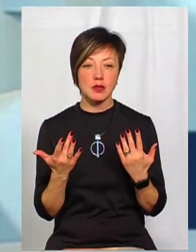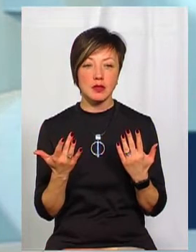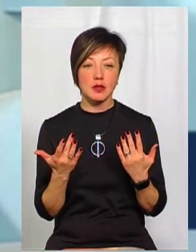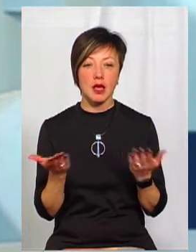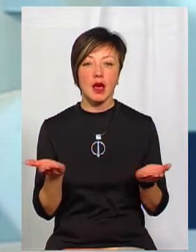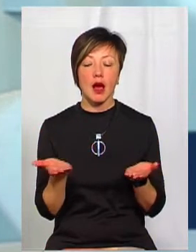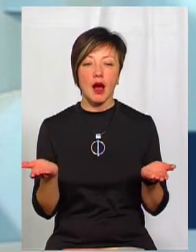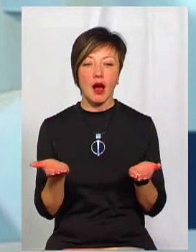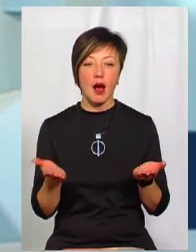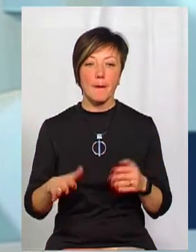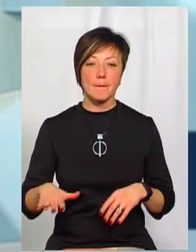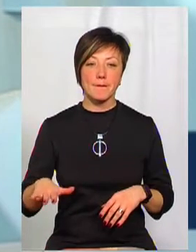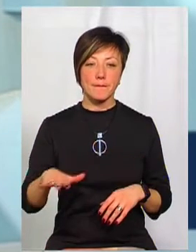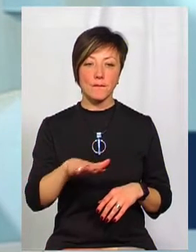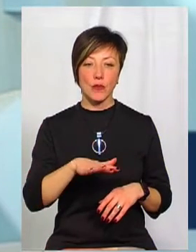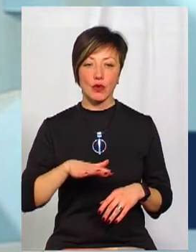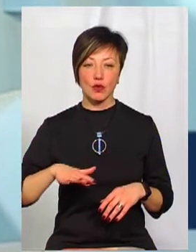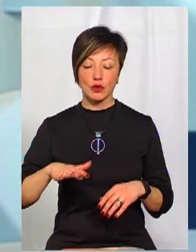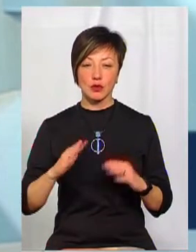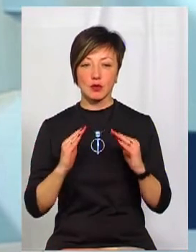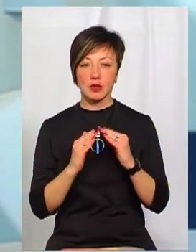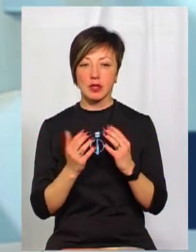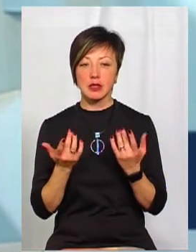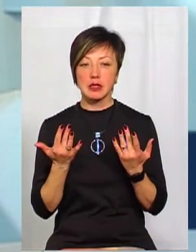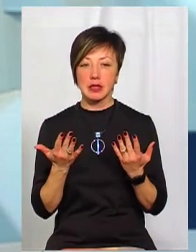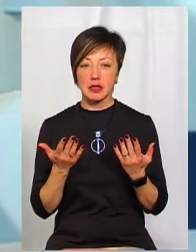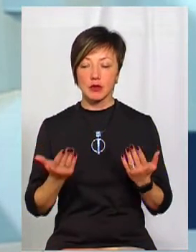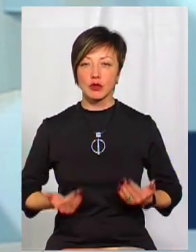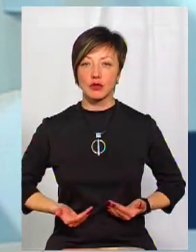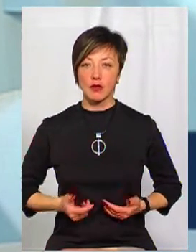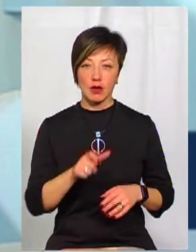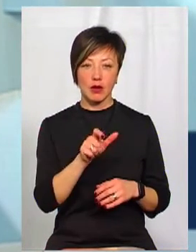яка площа будинку, скільки проживає людей,